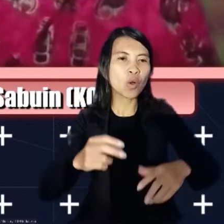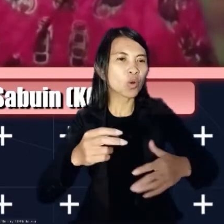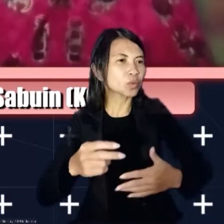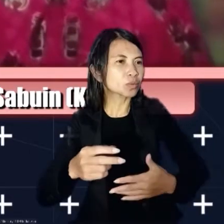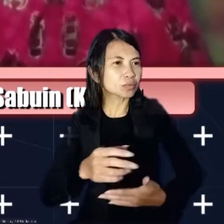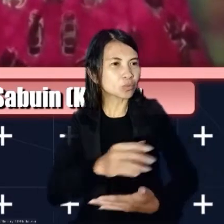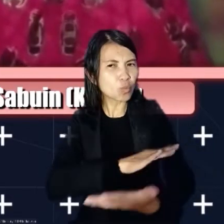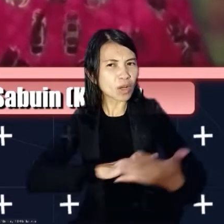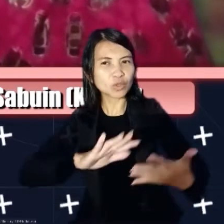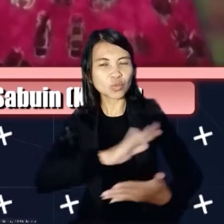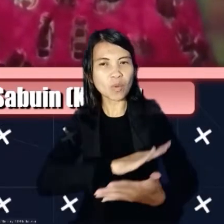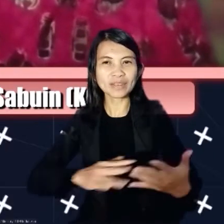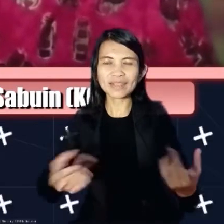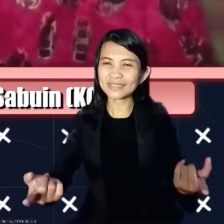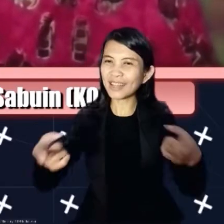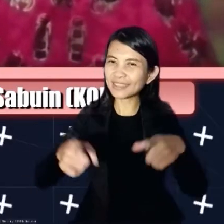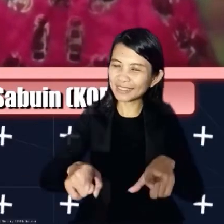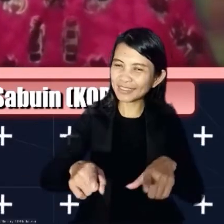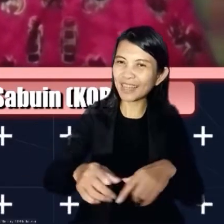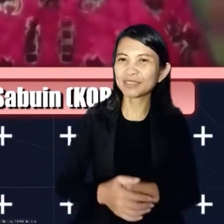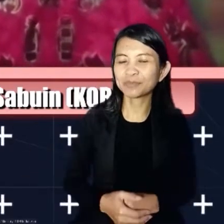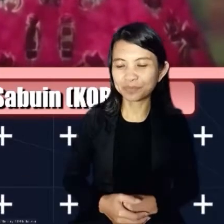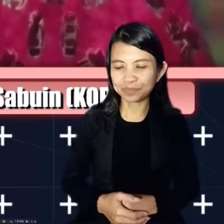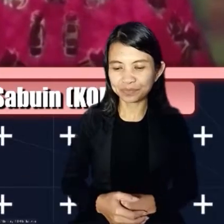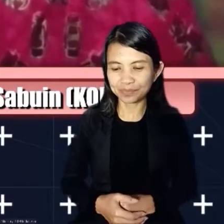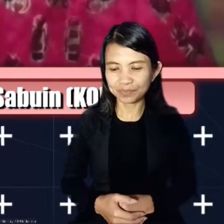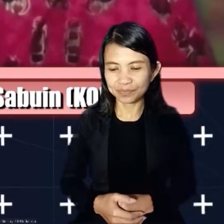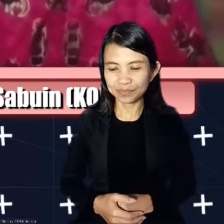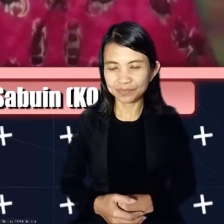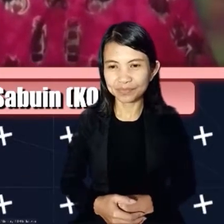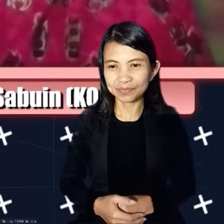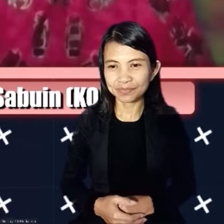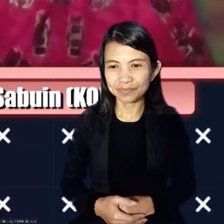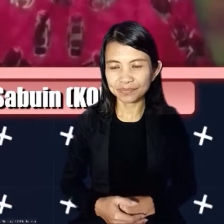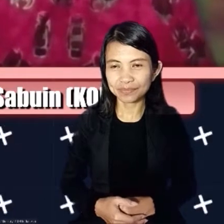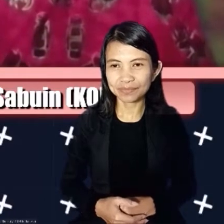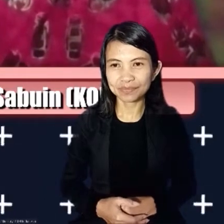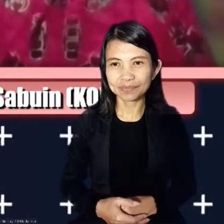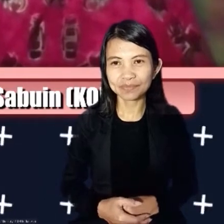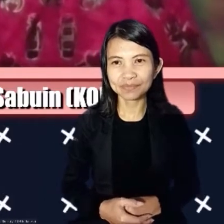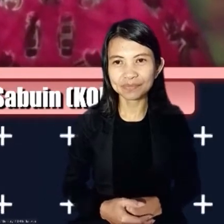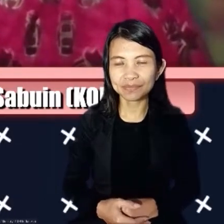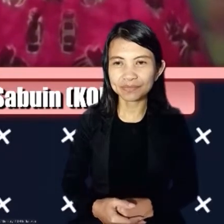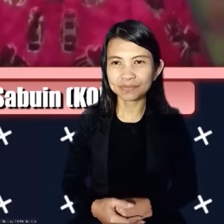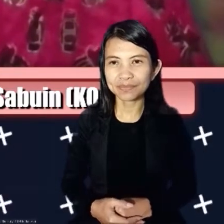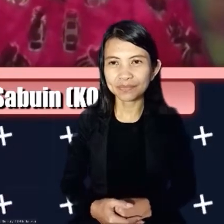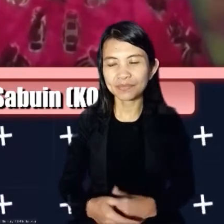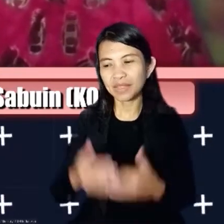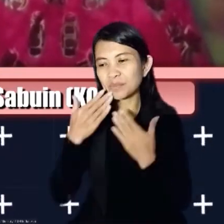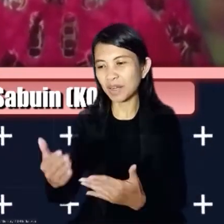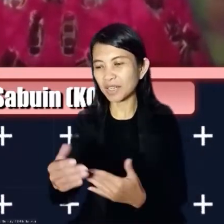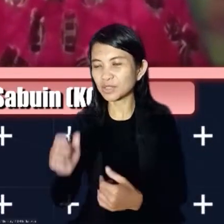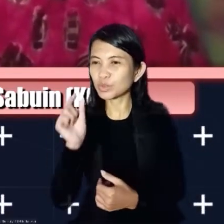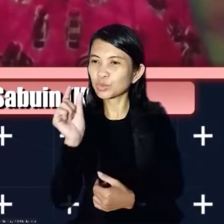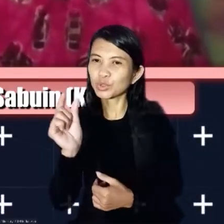terima kasih untuk Hai a saudara atau saudari Tambunan purba